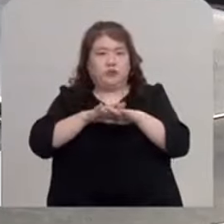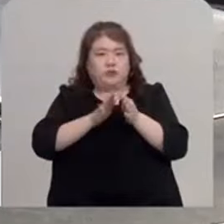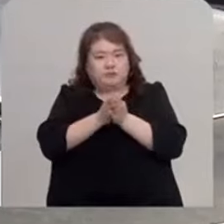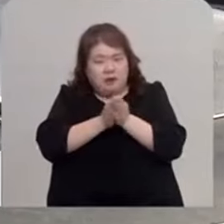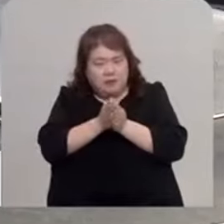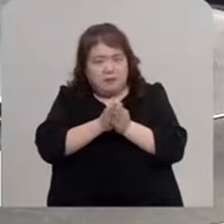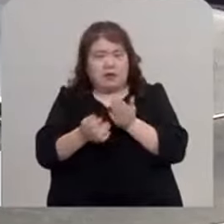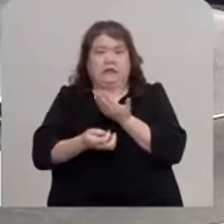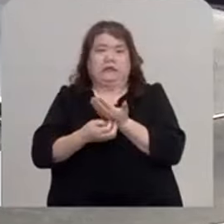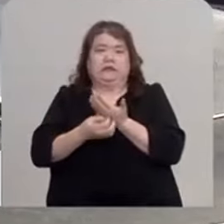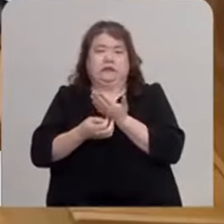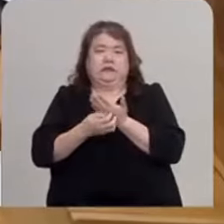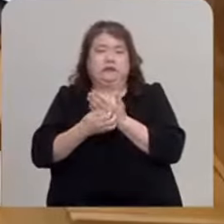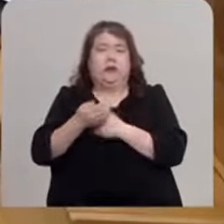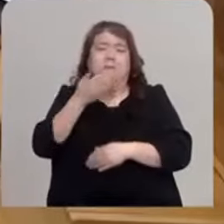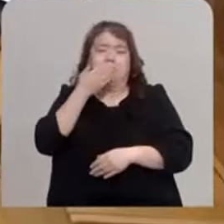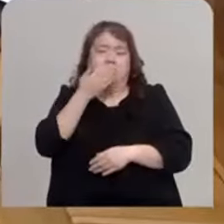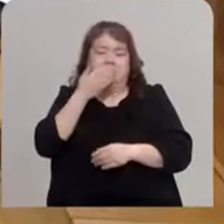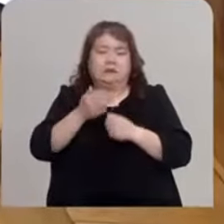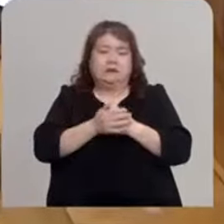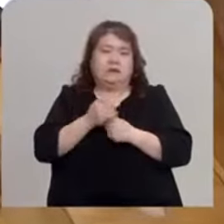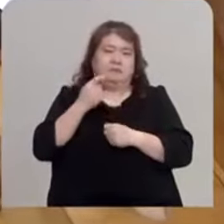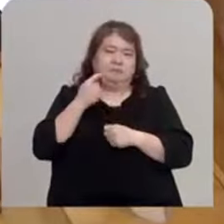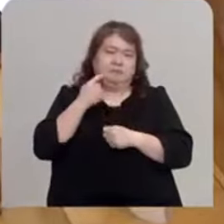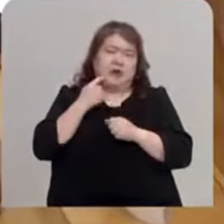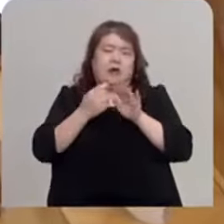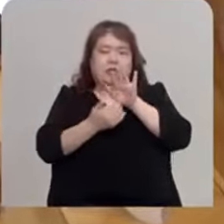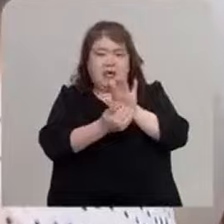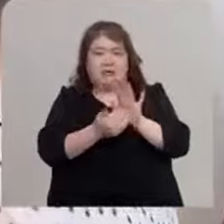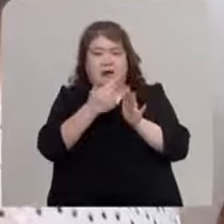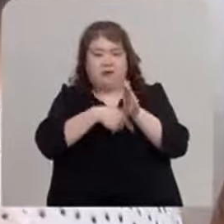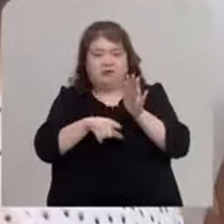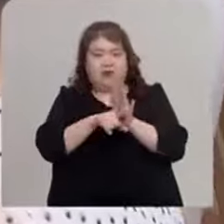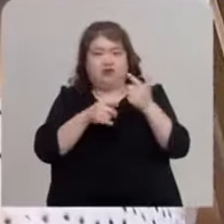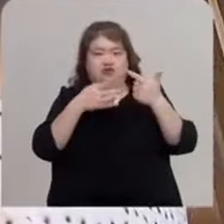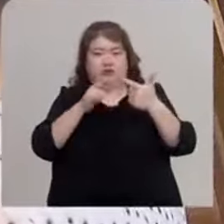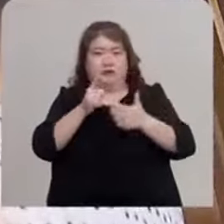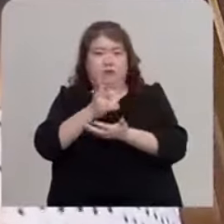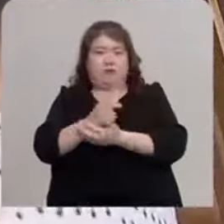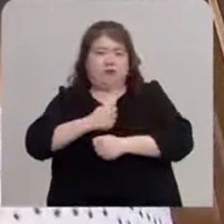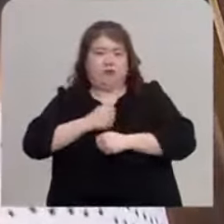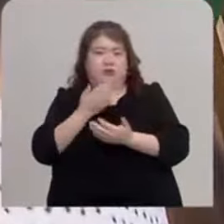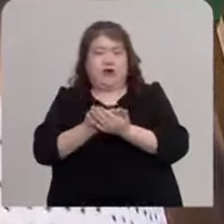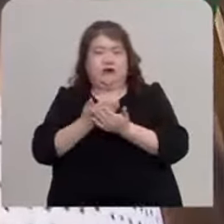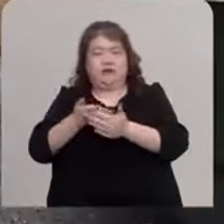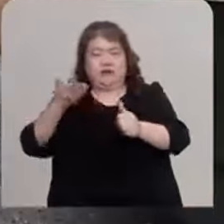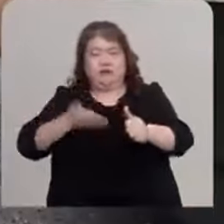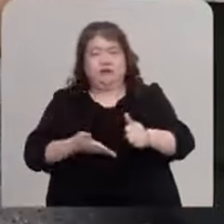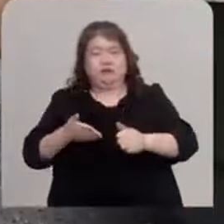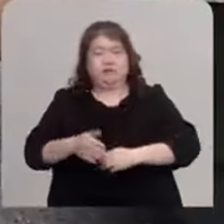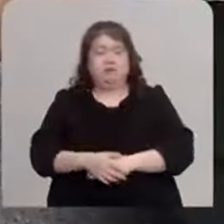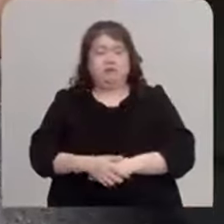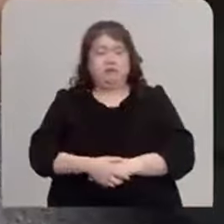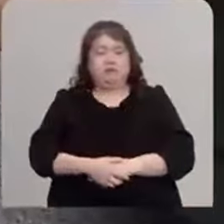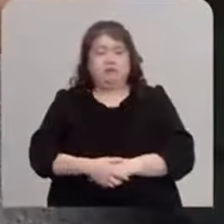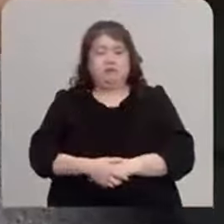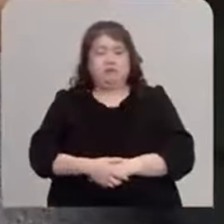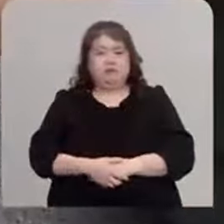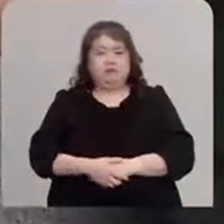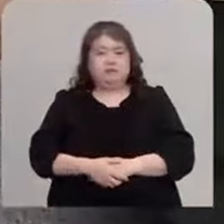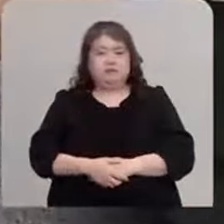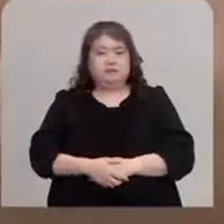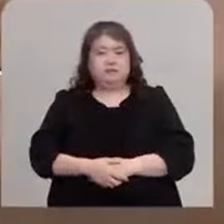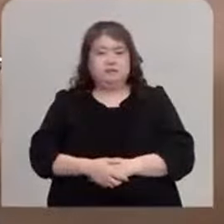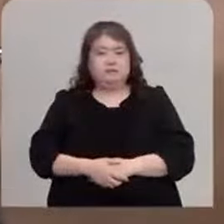익혀먹기 끓여먹기 등 식중독 예방 6대 수칙을 준수할 것을 당부했습니다 KBS 뉴스 진유민